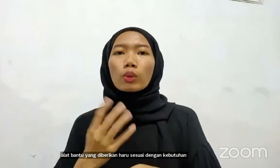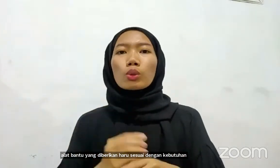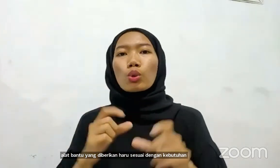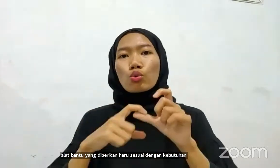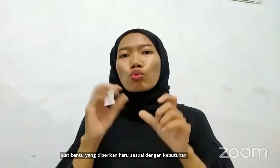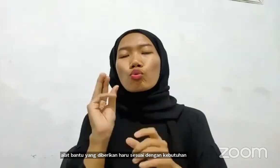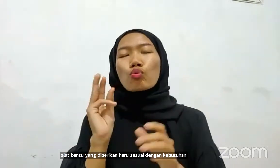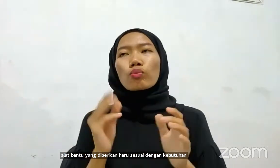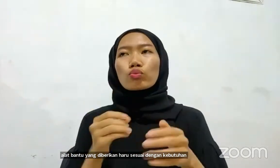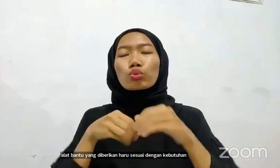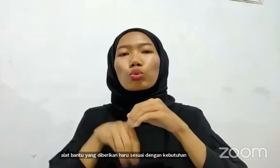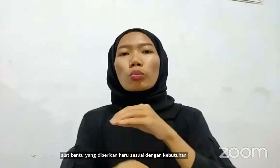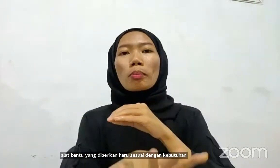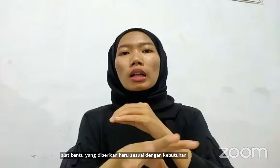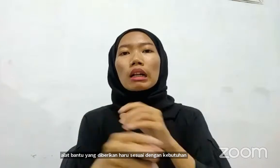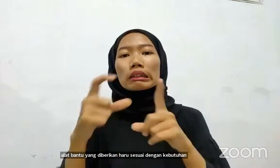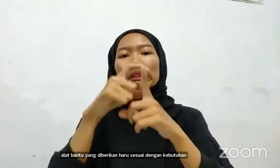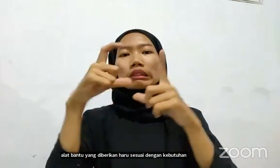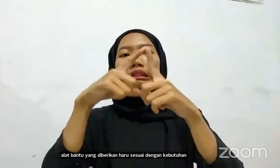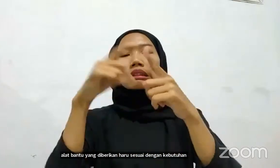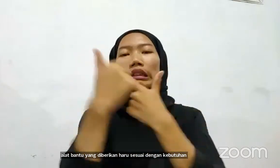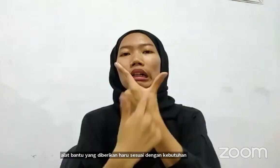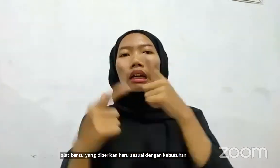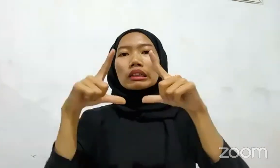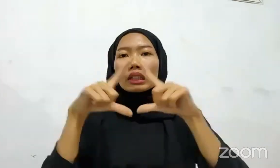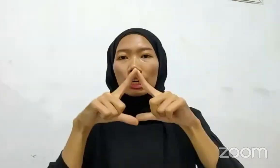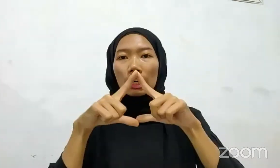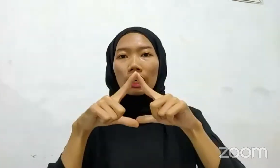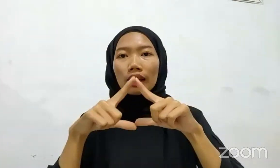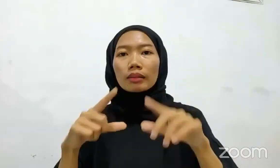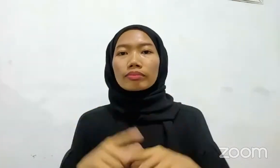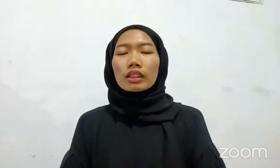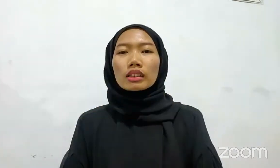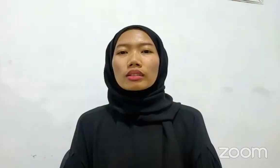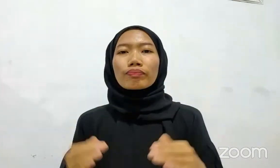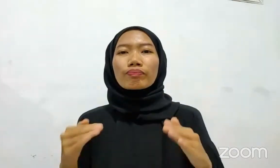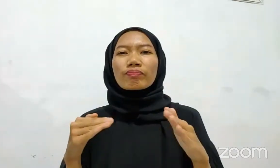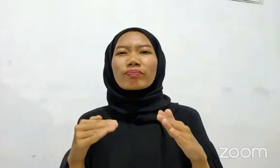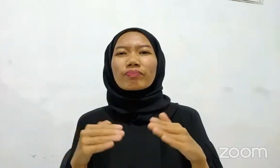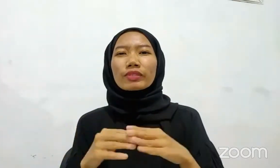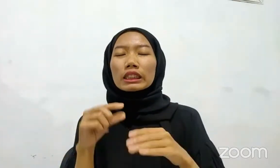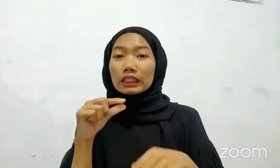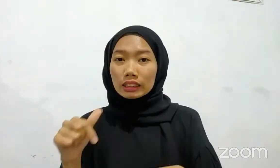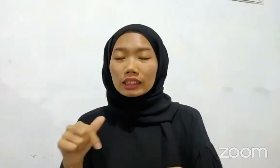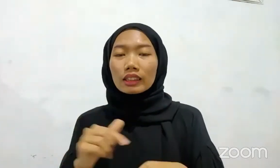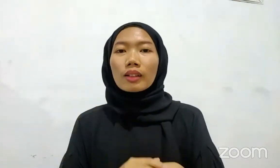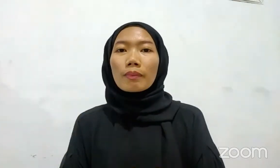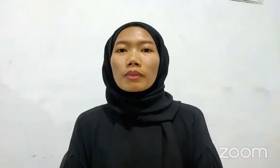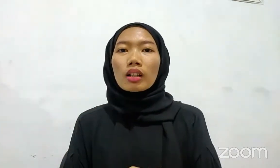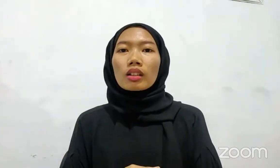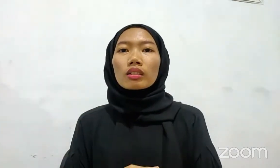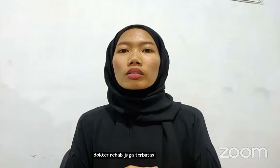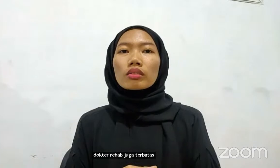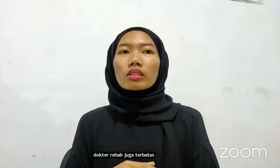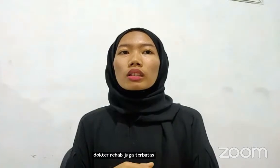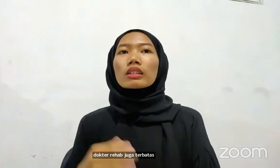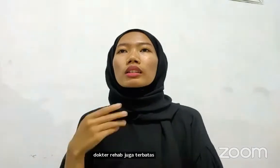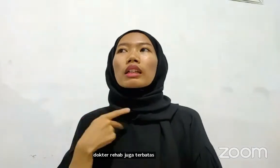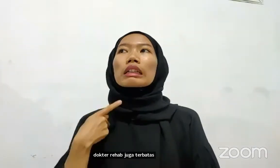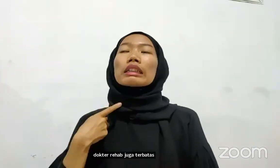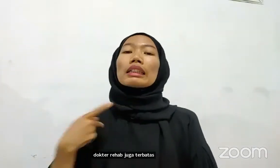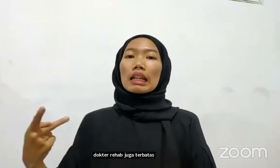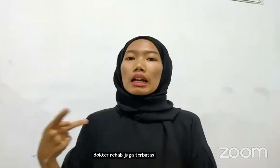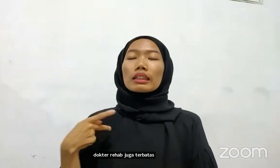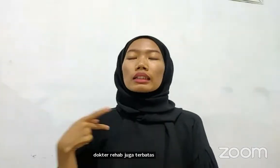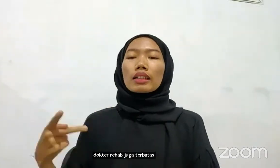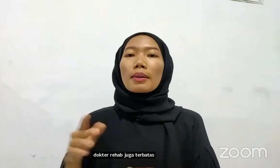misalnya itu juga sangat terbatas. Nah, ini juga menjadi concern bagaimana kita menjembatani ini, artinya solusi